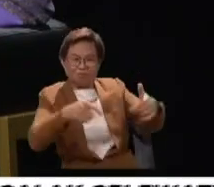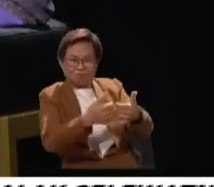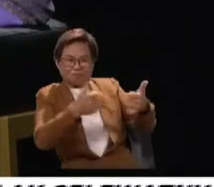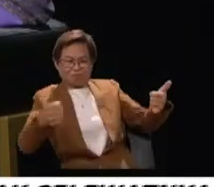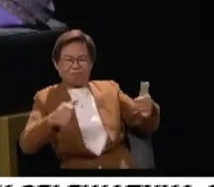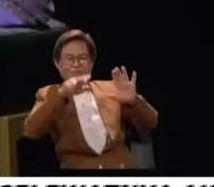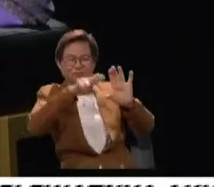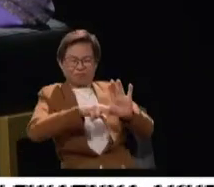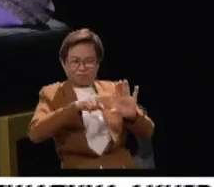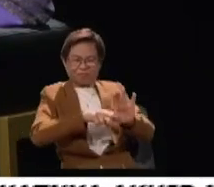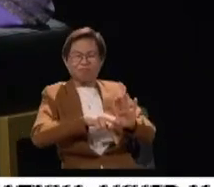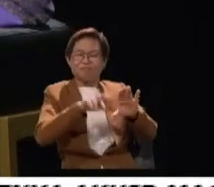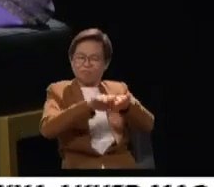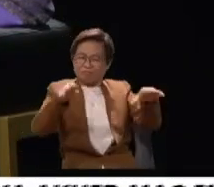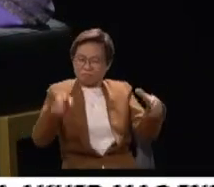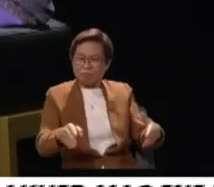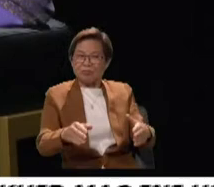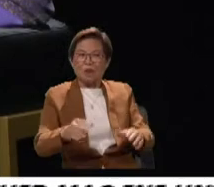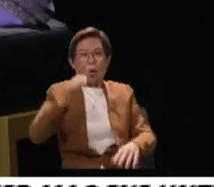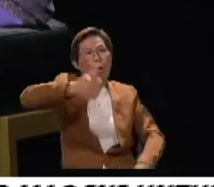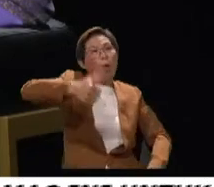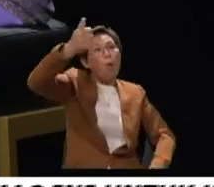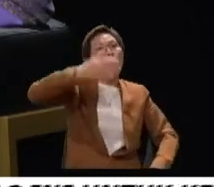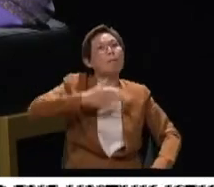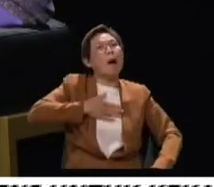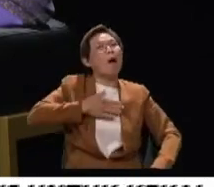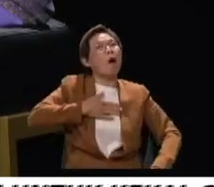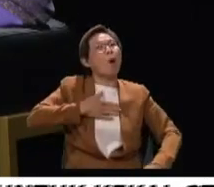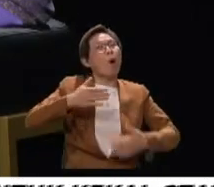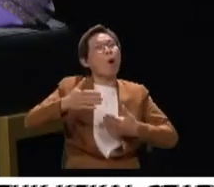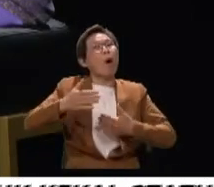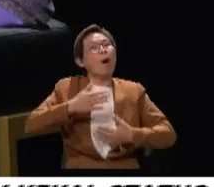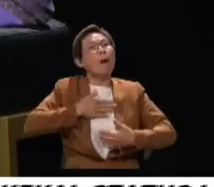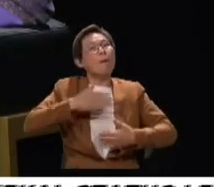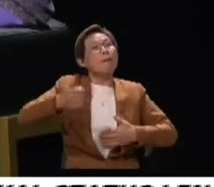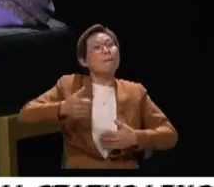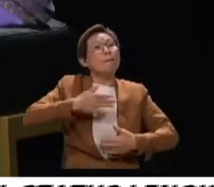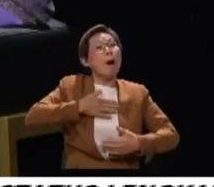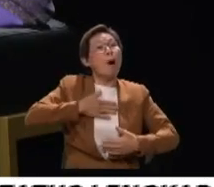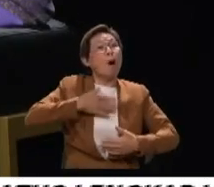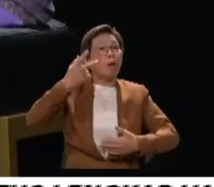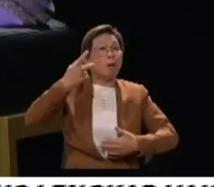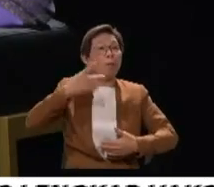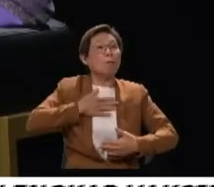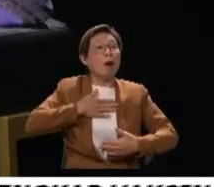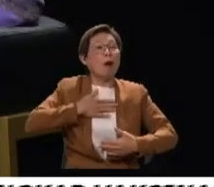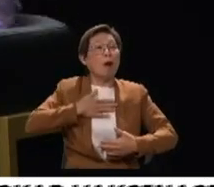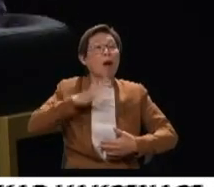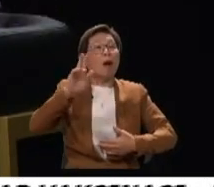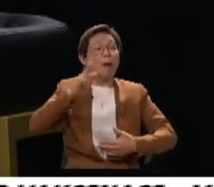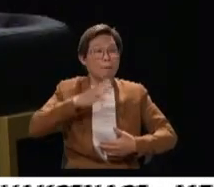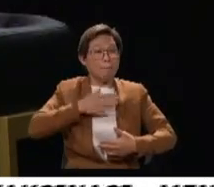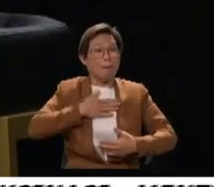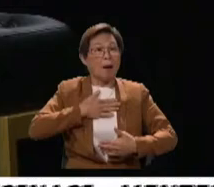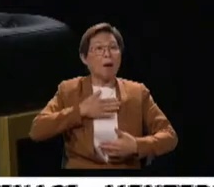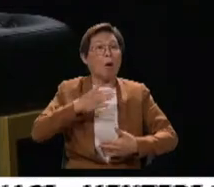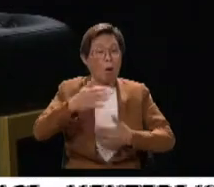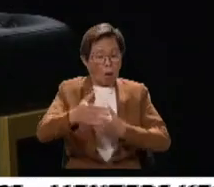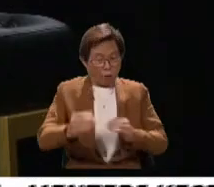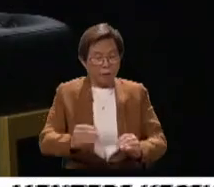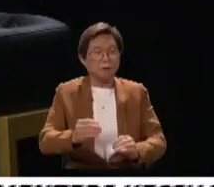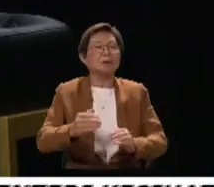apa ni diutamakan di peringkat Kementerian kerana kita merupakan negara yang